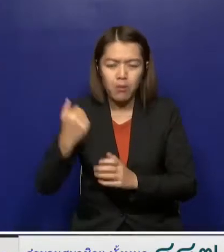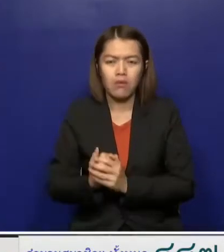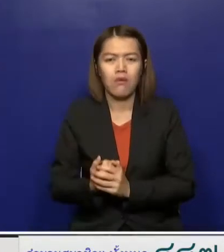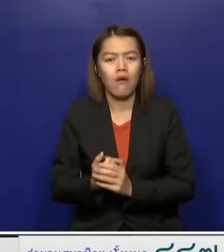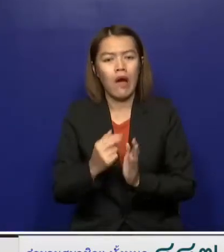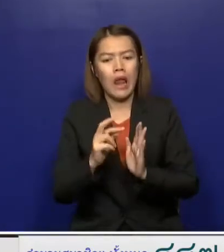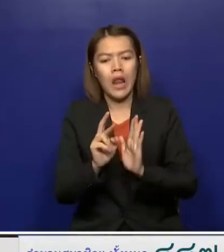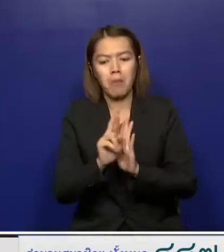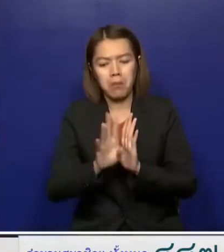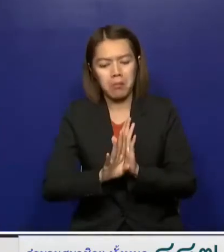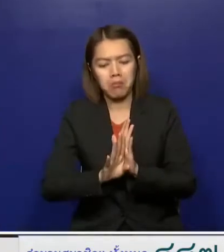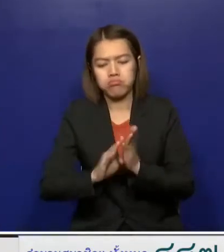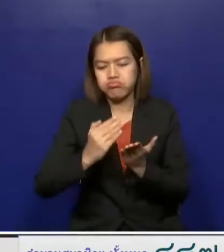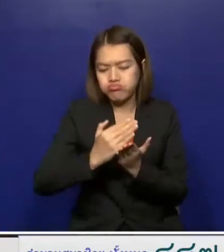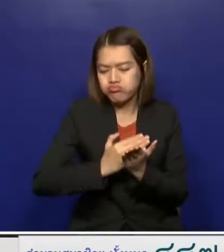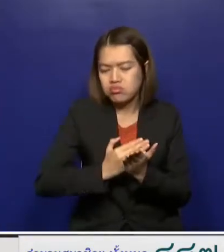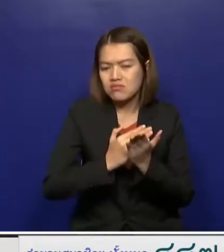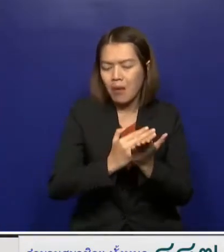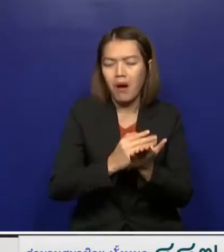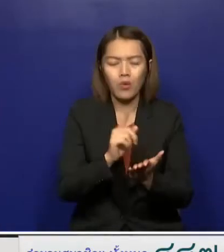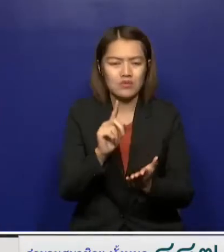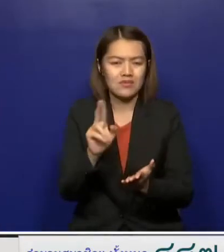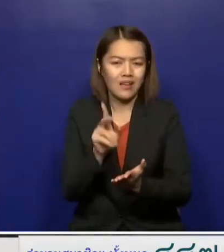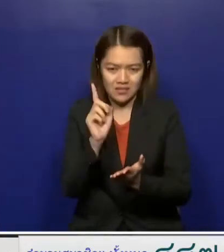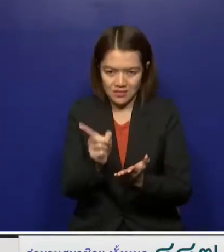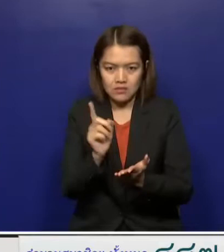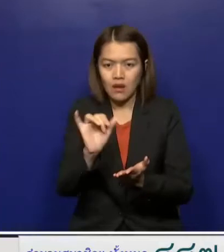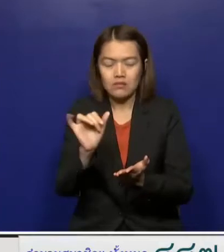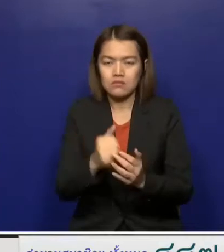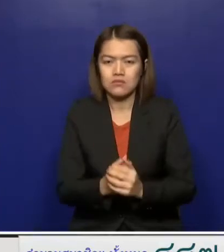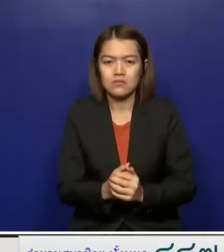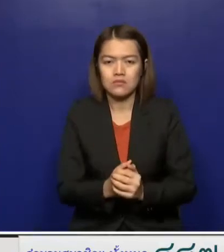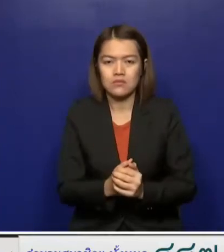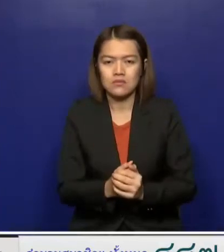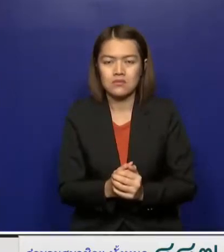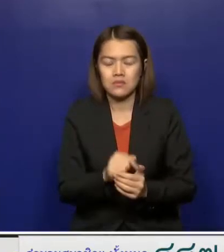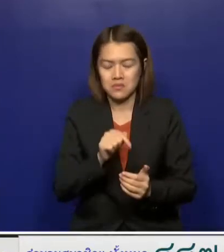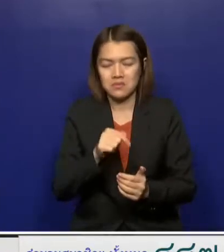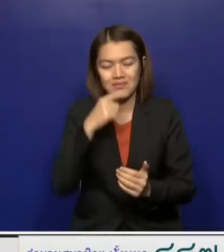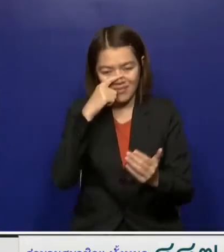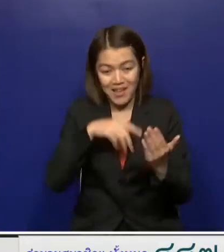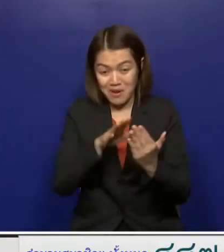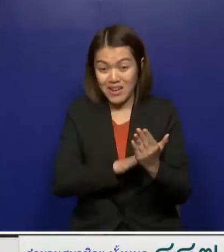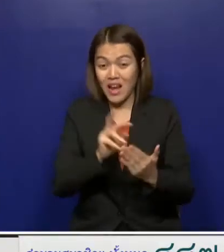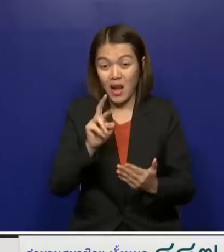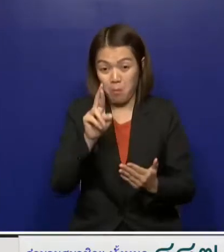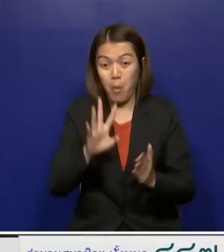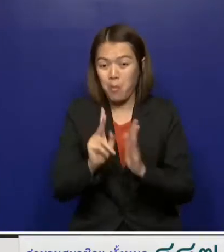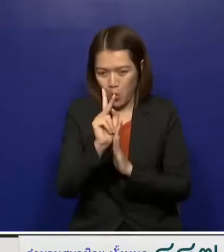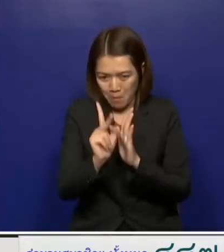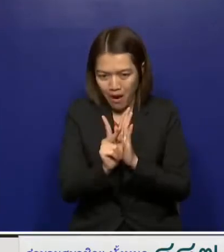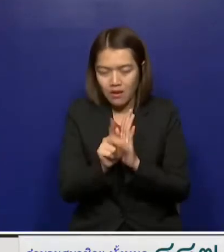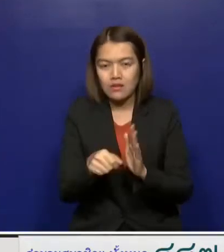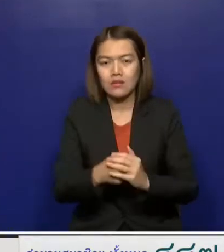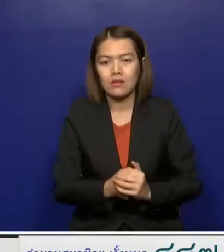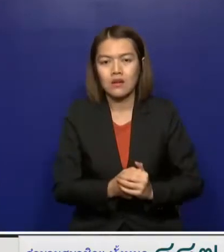เบีบทยงไม่มการใช้อย่จริงจังประเทศเราระปกครองโยระบบกฎหมายข้อถ้